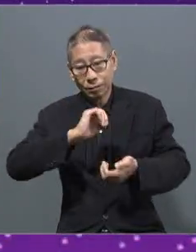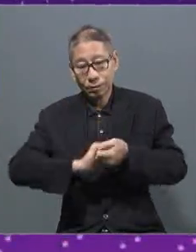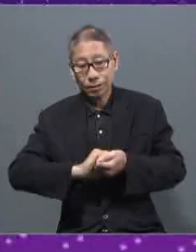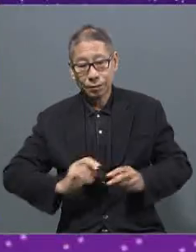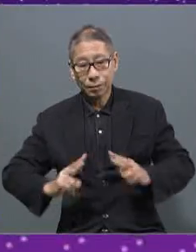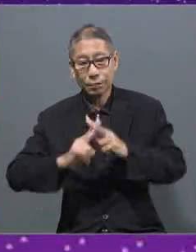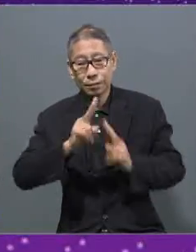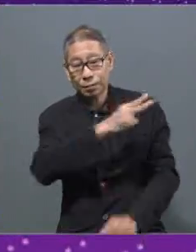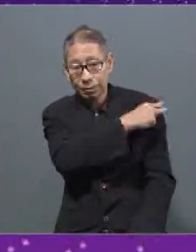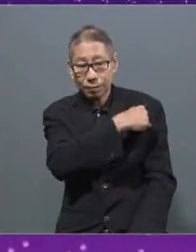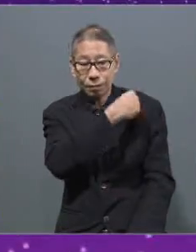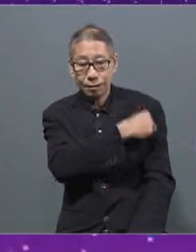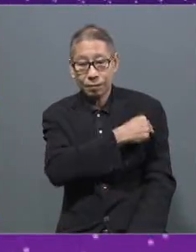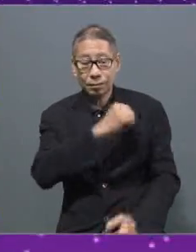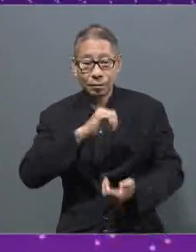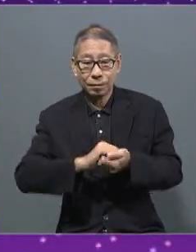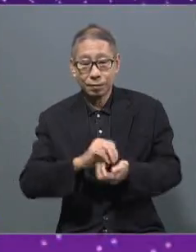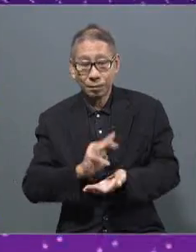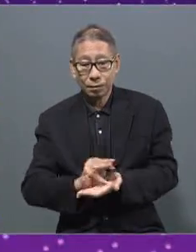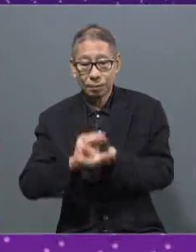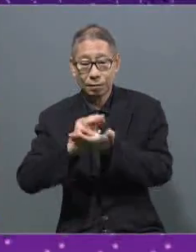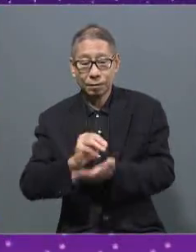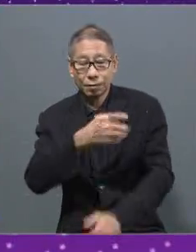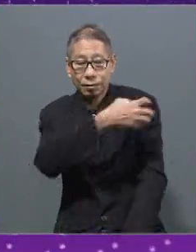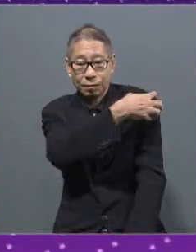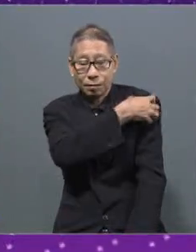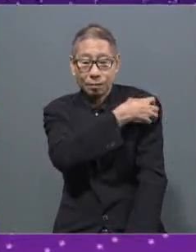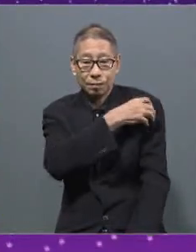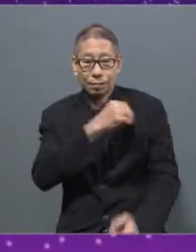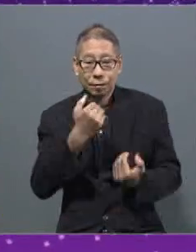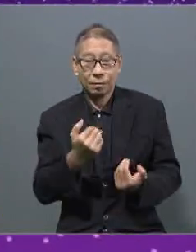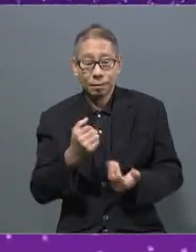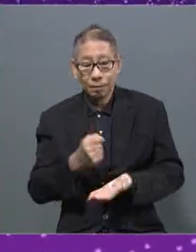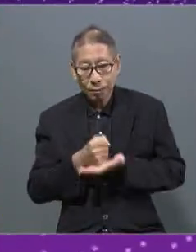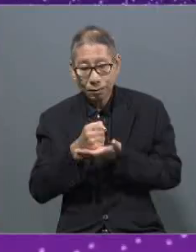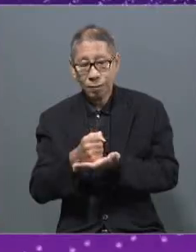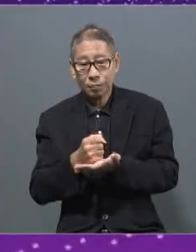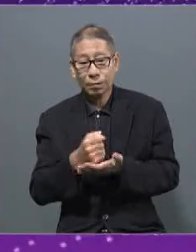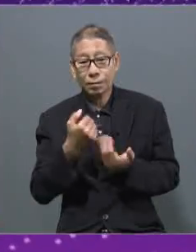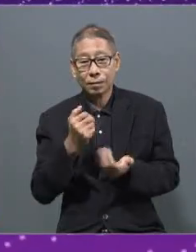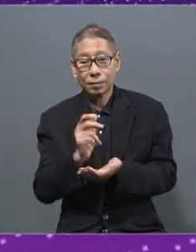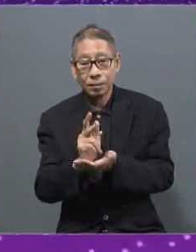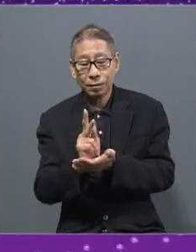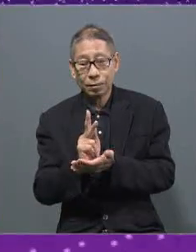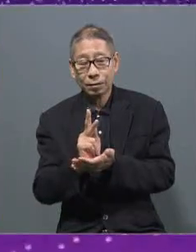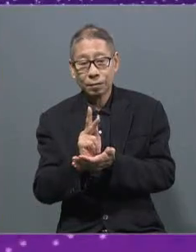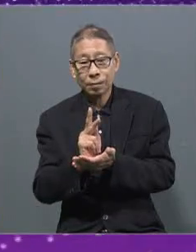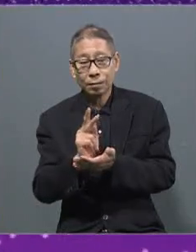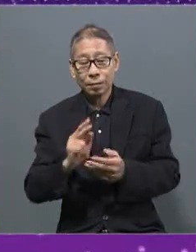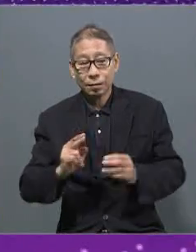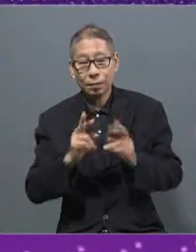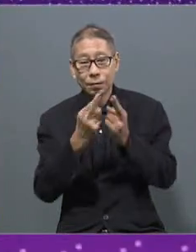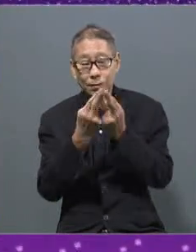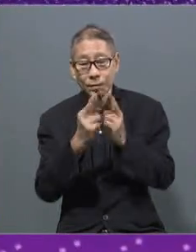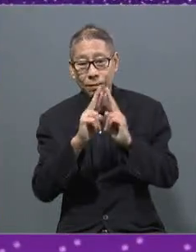ทรวงสาธารณสุขร่วมกับมูลนิธิร่วมกตัญญูพร้อมด้วยกำลังเจ้าหน้าที่จากกองวิชาการแพทย์โรงพยาบาลราชวิถีโรงพย